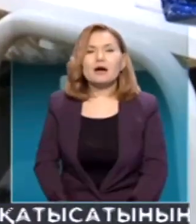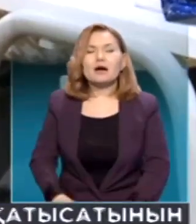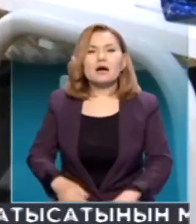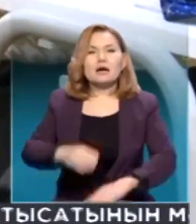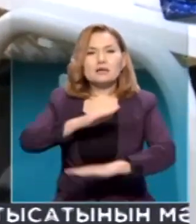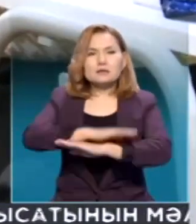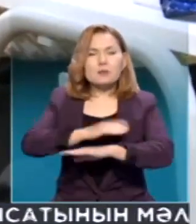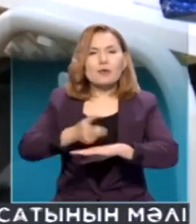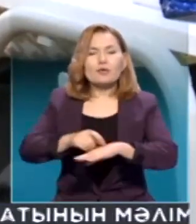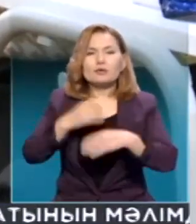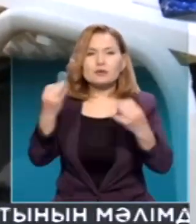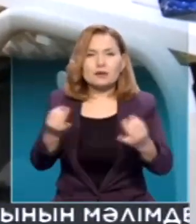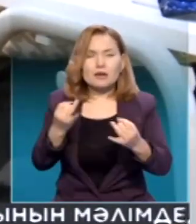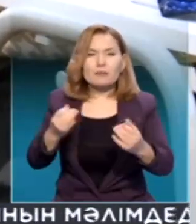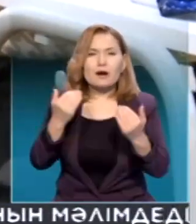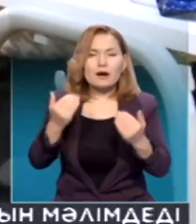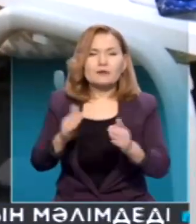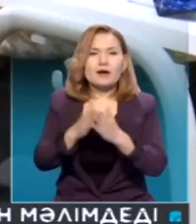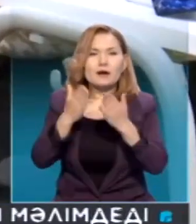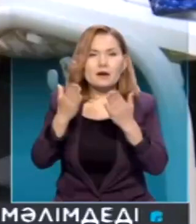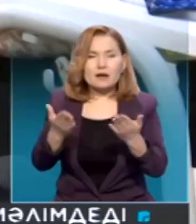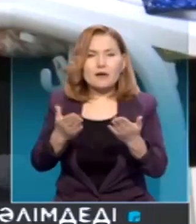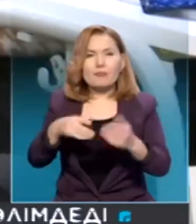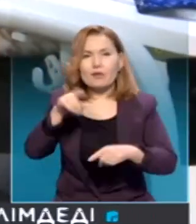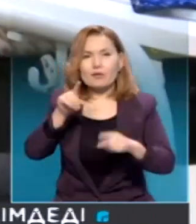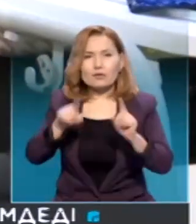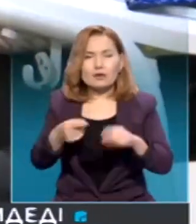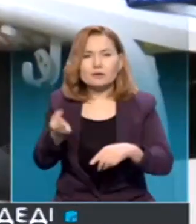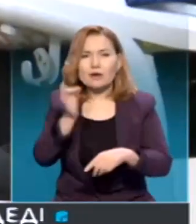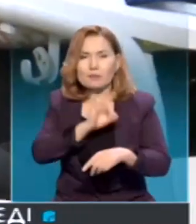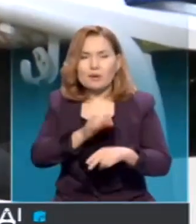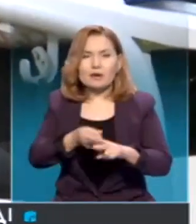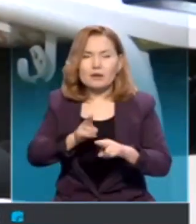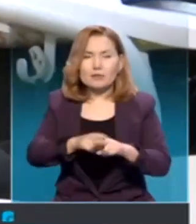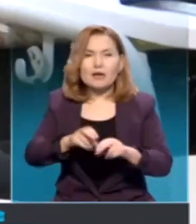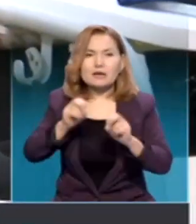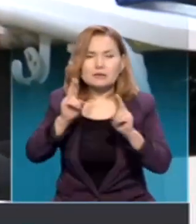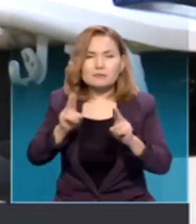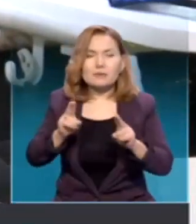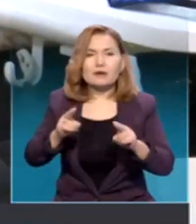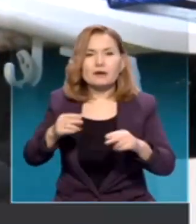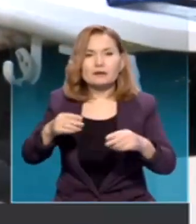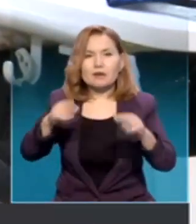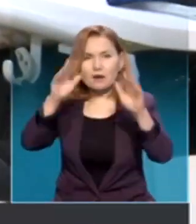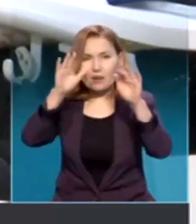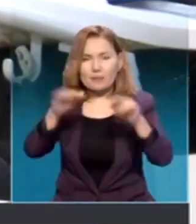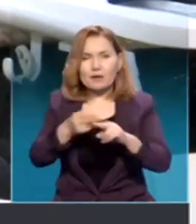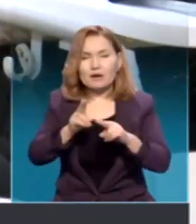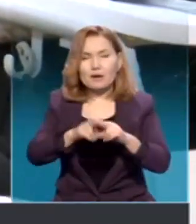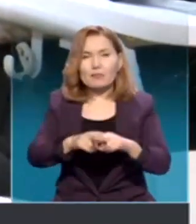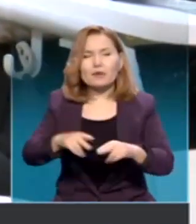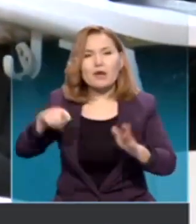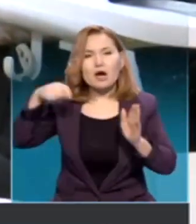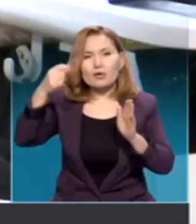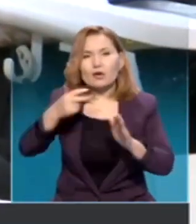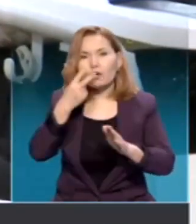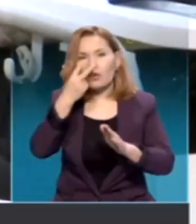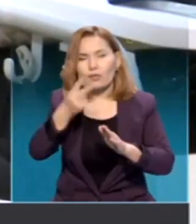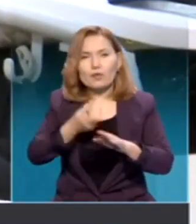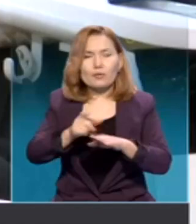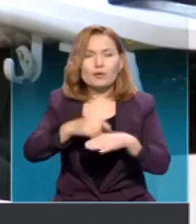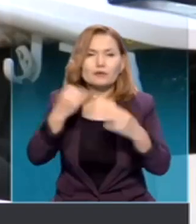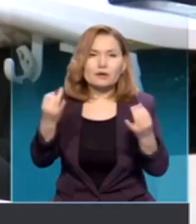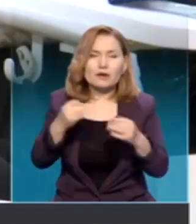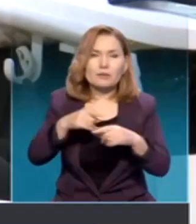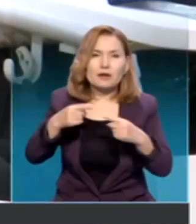Сабақтар қызықты өтетін болды. Қазір кітапты сирек пайдаланамыз. Оның орнына смарт тақта арқылы кез келген тақырыпты бейнеролик арқылы қараймыз.